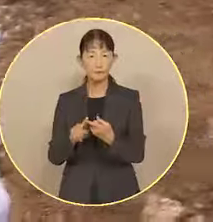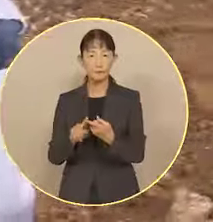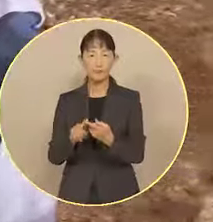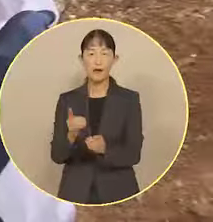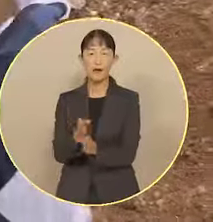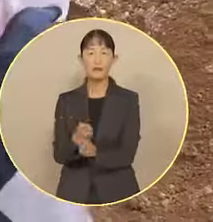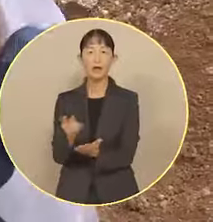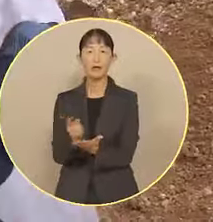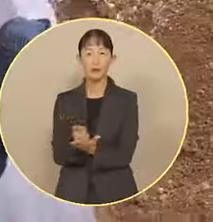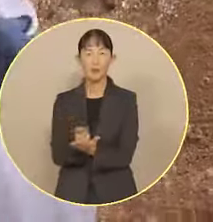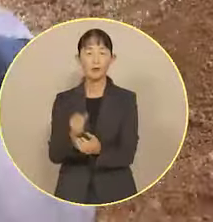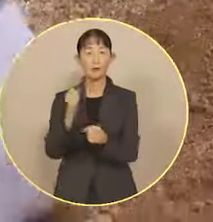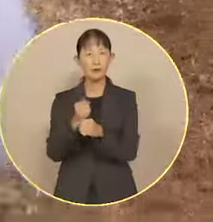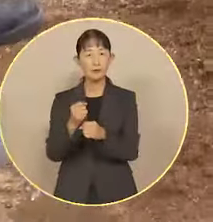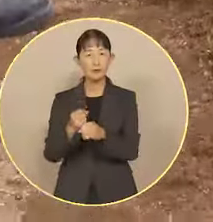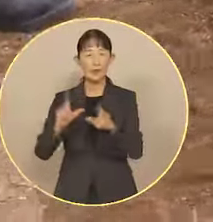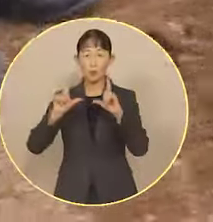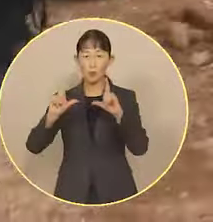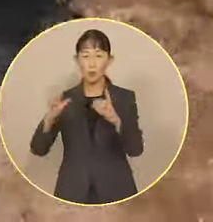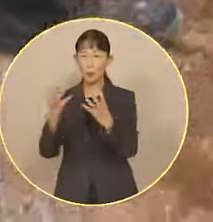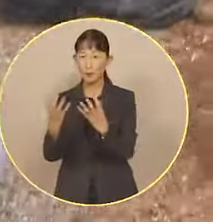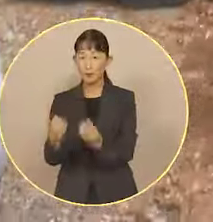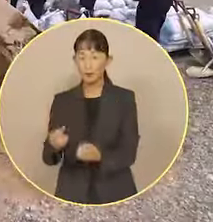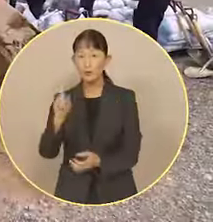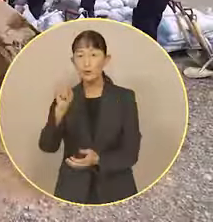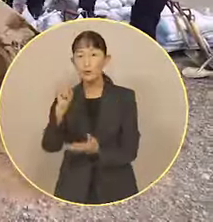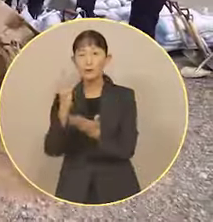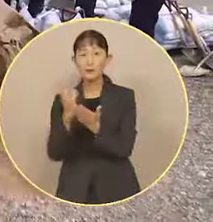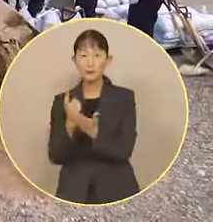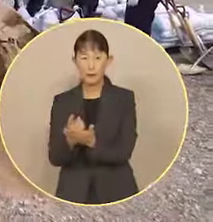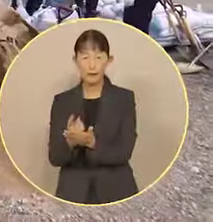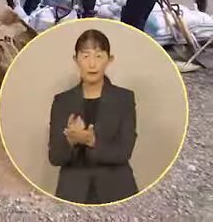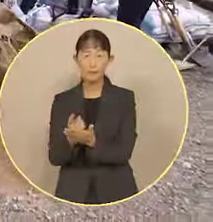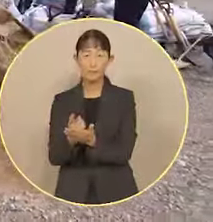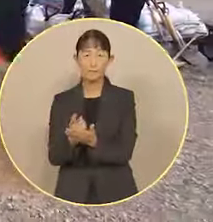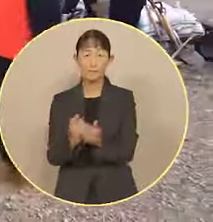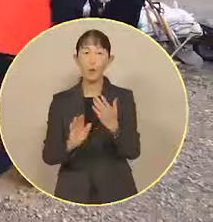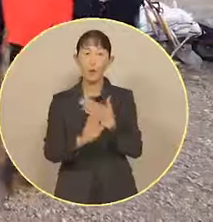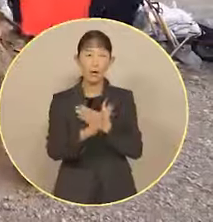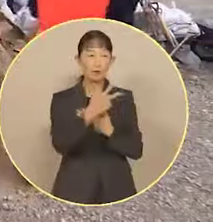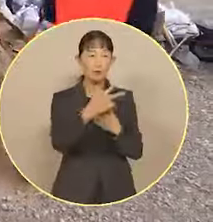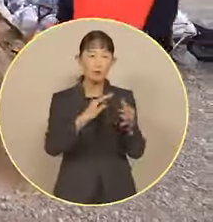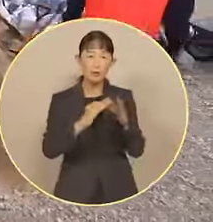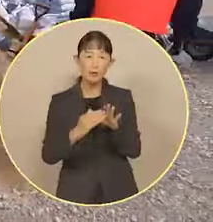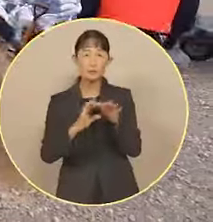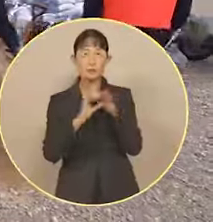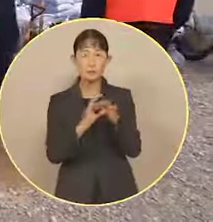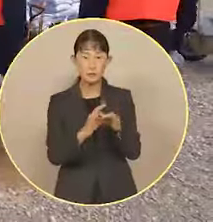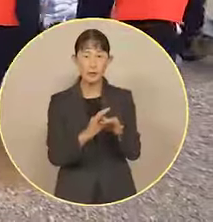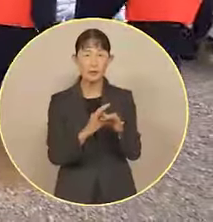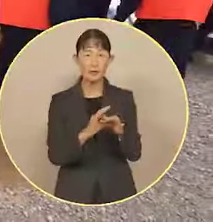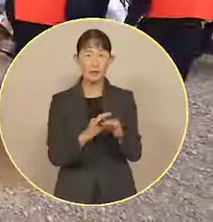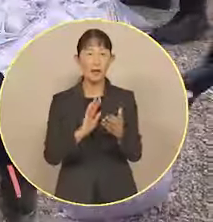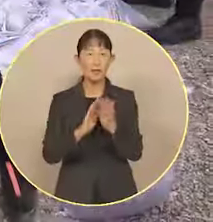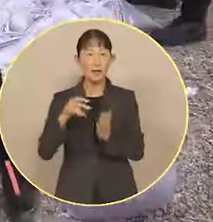ハザードマップを作成公表しているのはまだ一種のみですので他の島町に対しても件として早期の